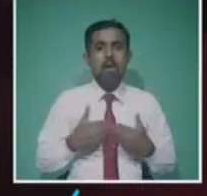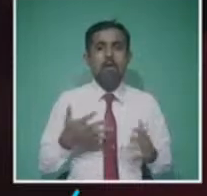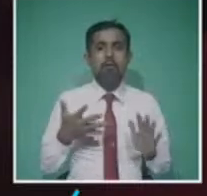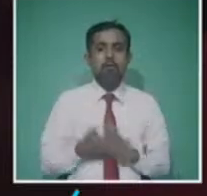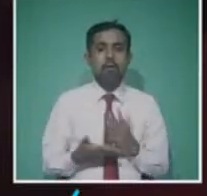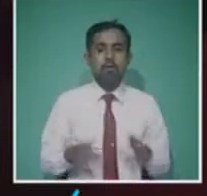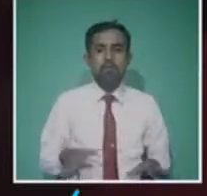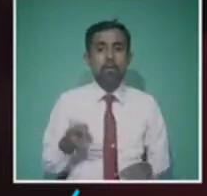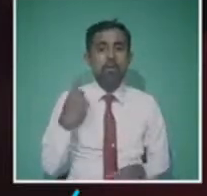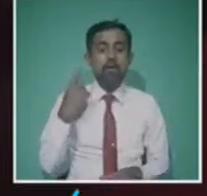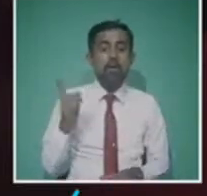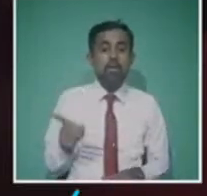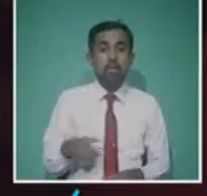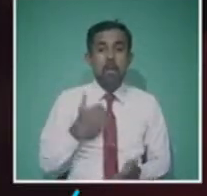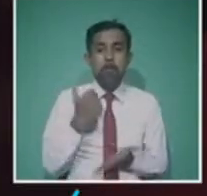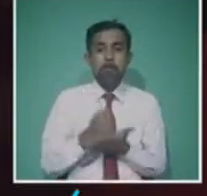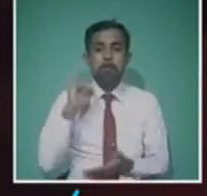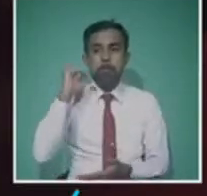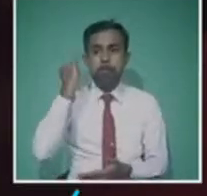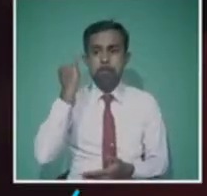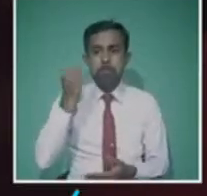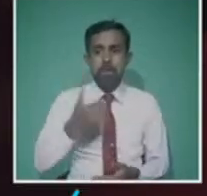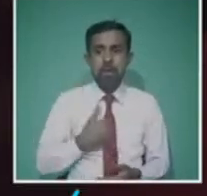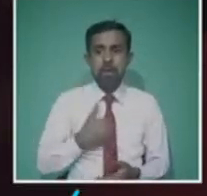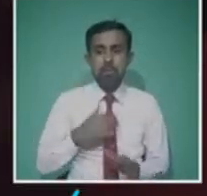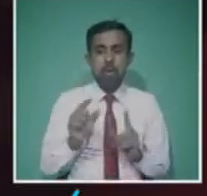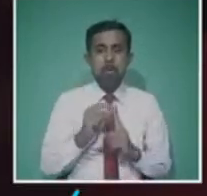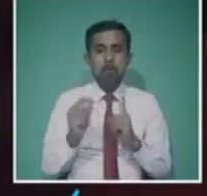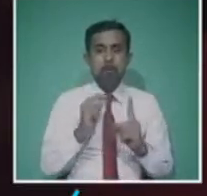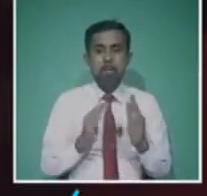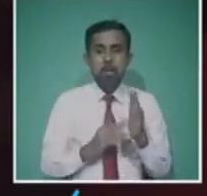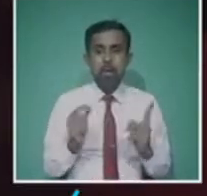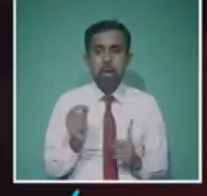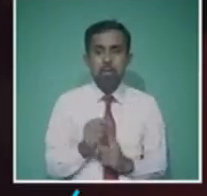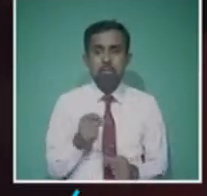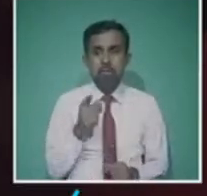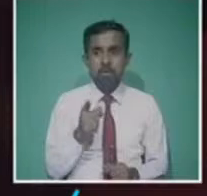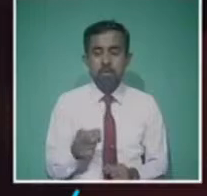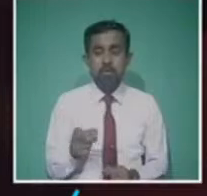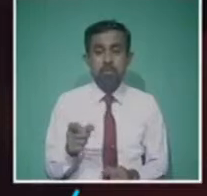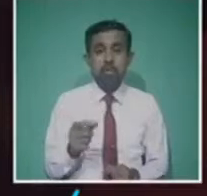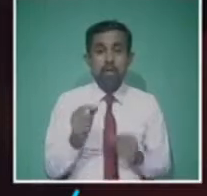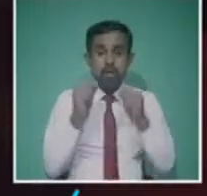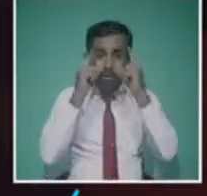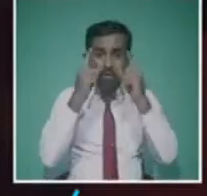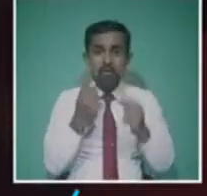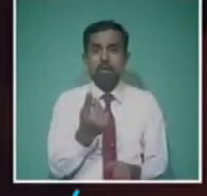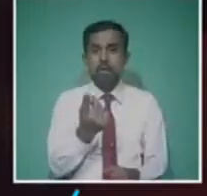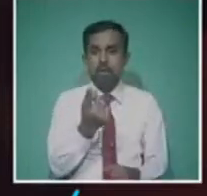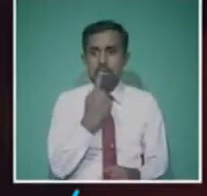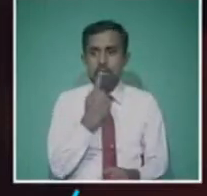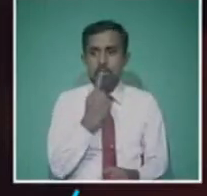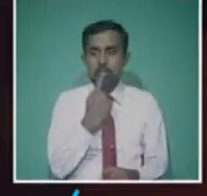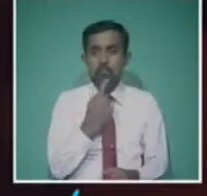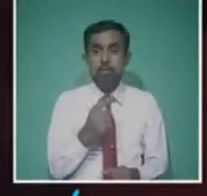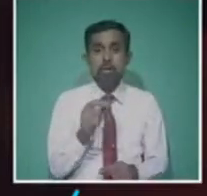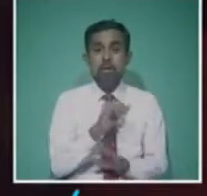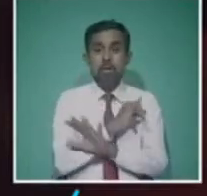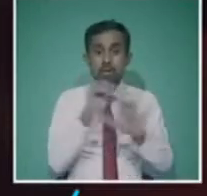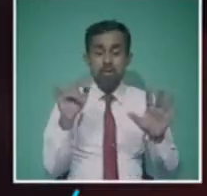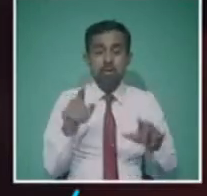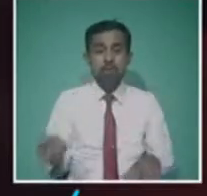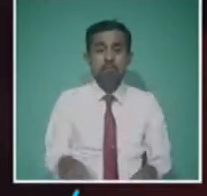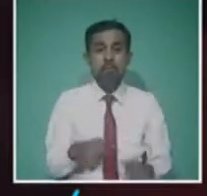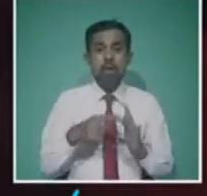ඊයේ දවසේ විශේෂම මහ බැංකුවේ අධිපතිවරයා අපිට පාර්ලිමේන්තුවේ මන්ත්‍රීවරුන්ට එතුමා දැනුවත් කිරීමක් කරලා කිව්වේ 16